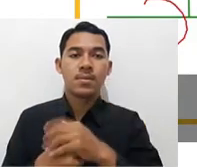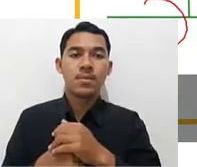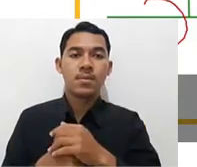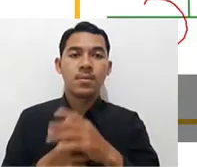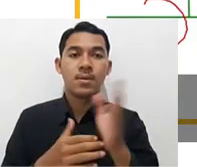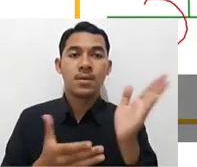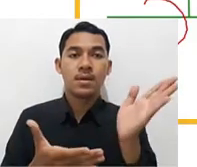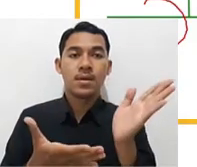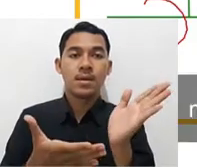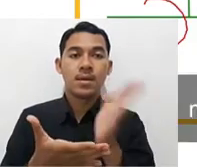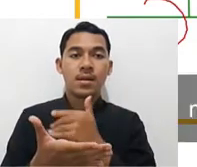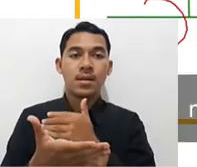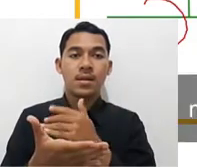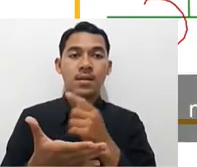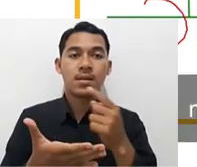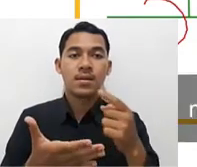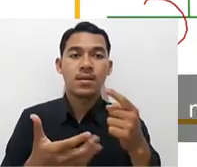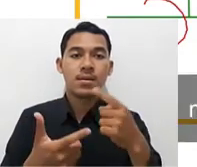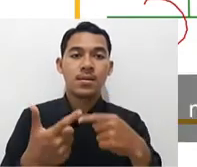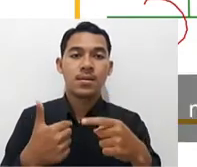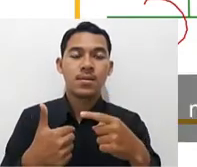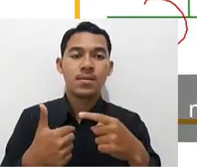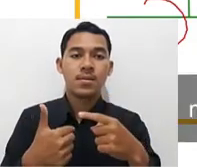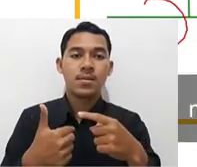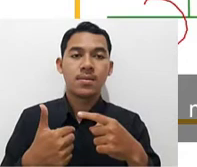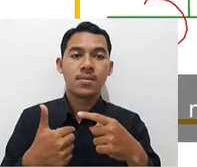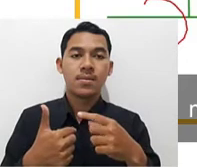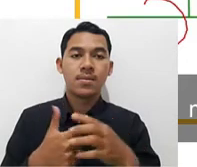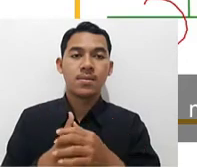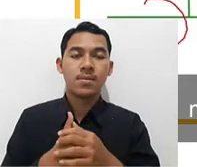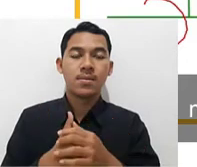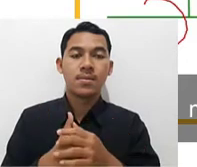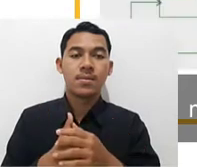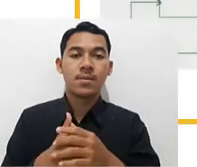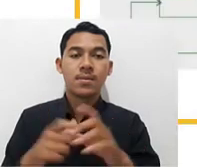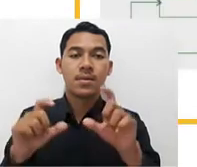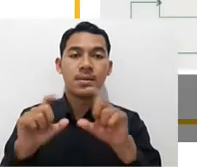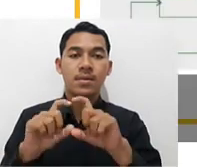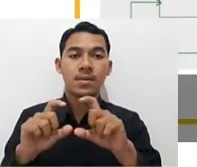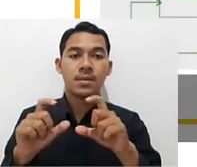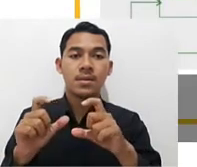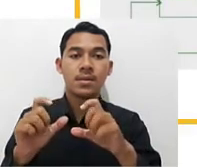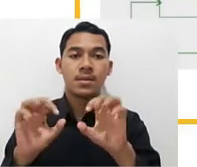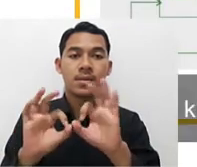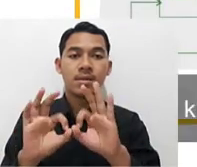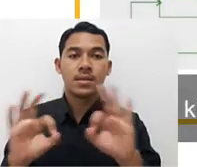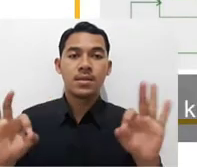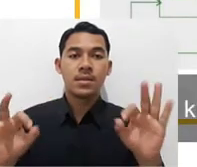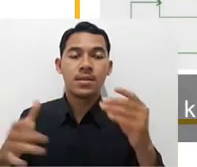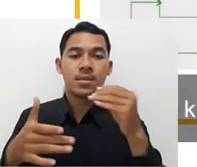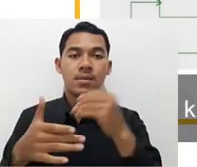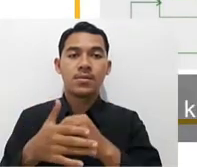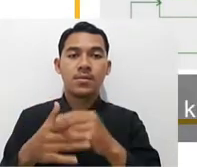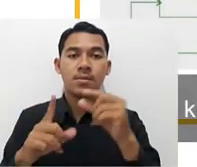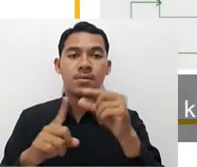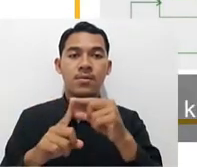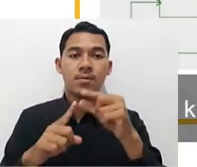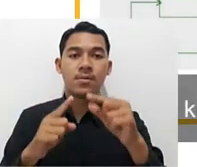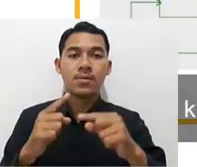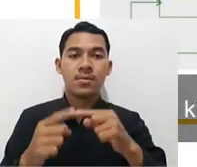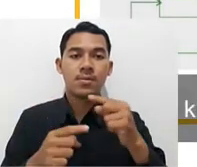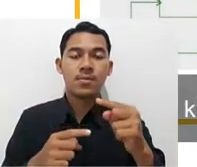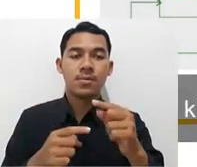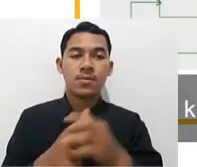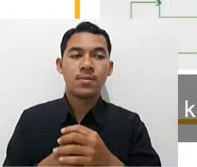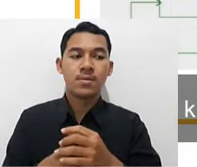clear ini gitu ya. Nah, itu untuk yang serial input, parallel output. Oke, next. Nah, di sini kita punya